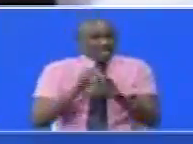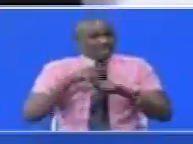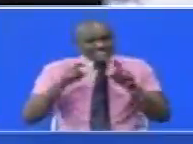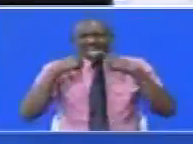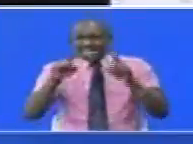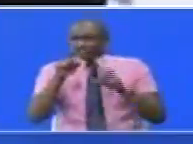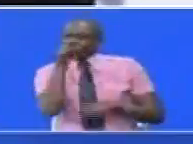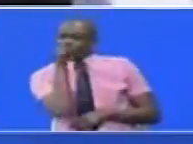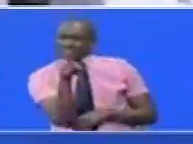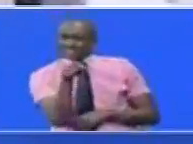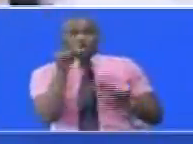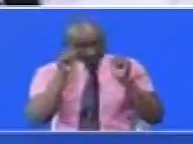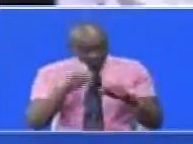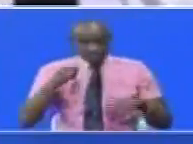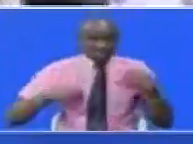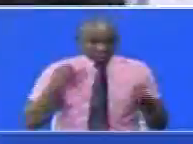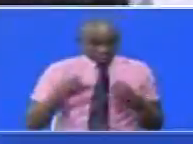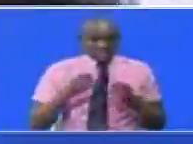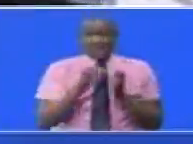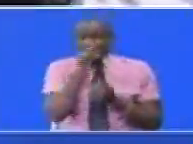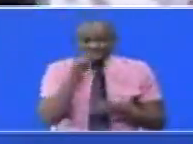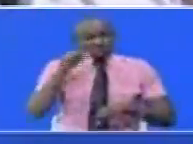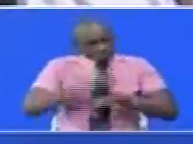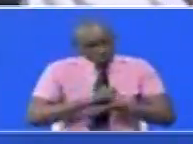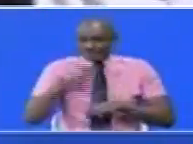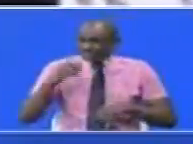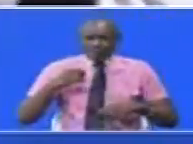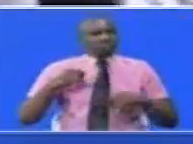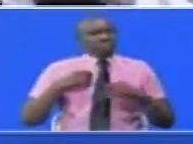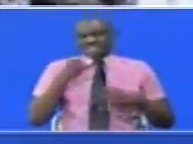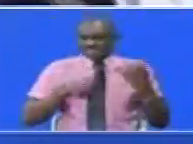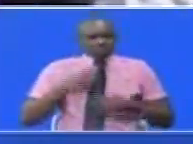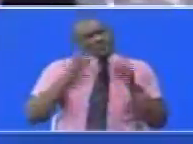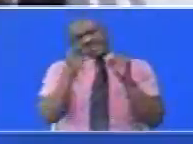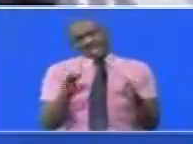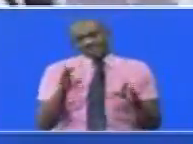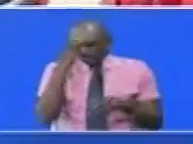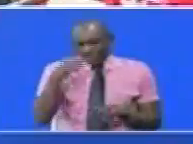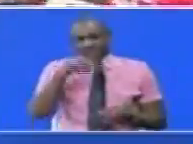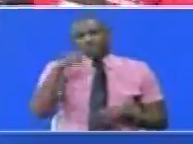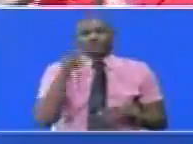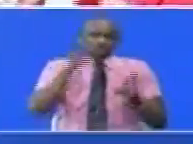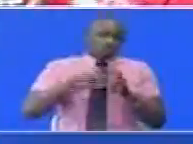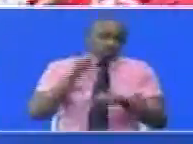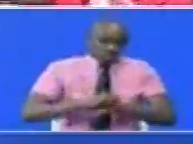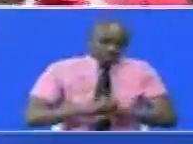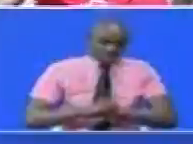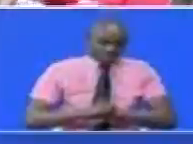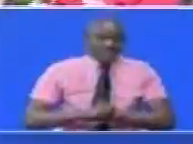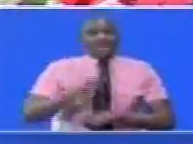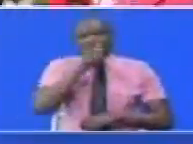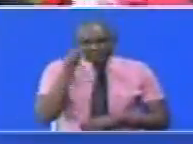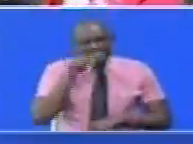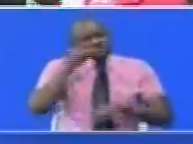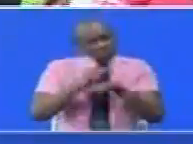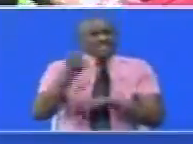hayo huenda yakawa karaha kwa wanafunzi shule binafsi walio na matumaini ya kujiunga na shule za upili za kitaifa, hasa baada ya wanafunzi wa shule binafsi